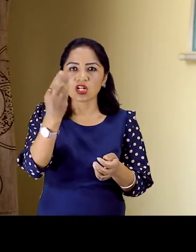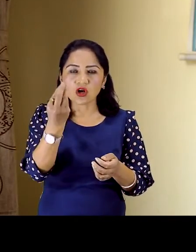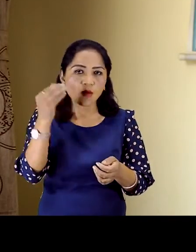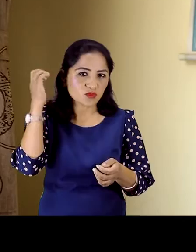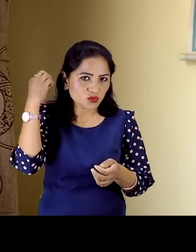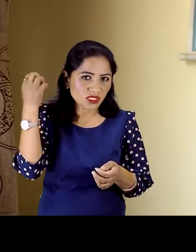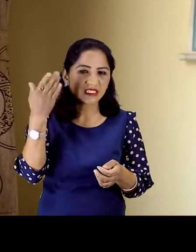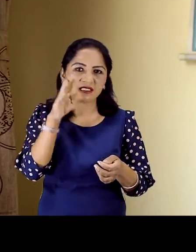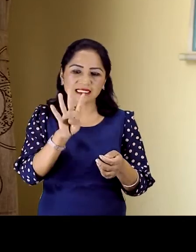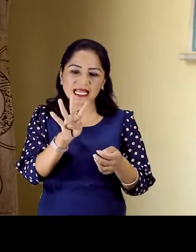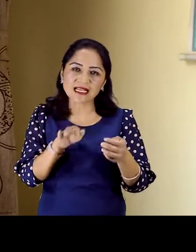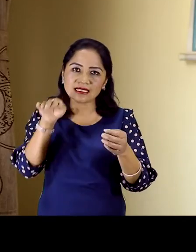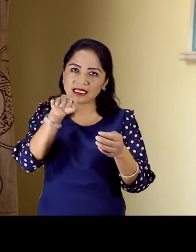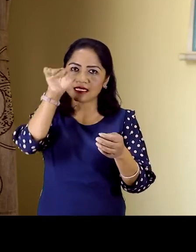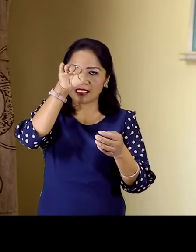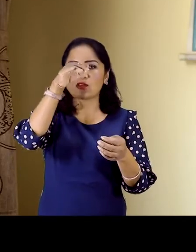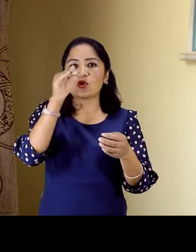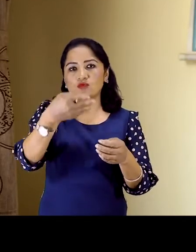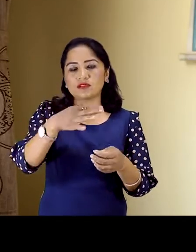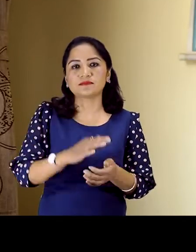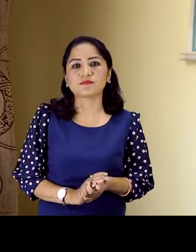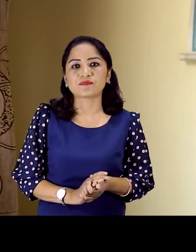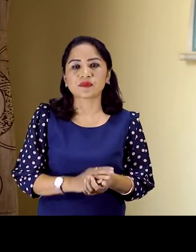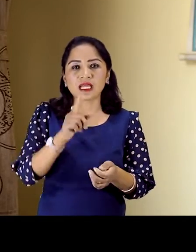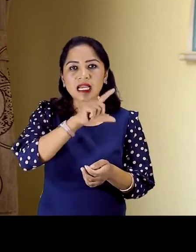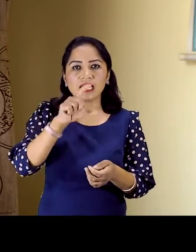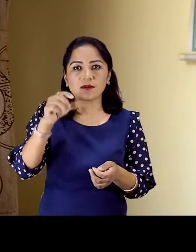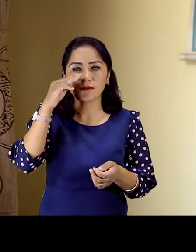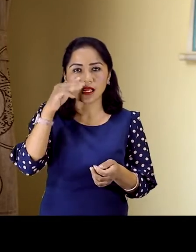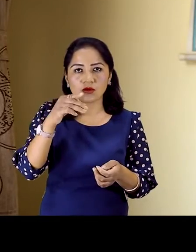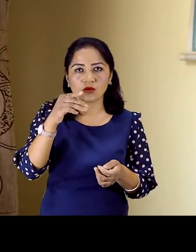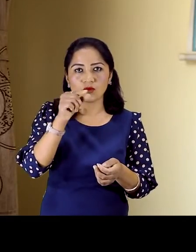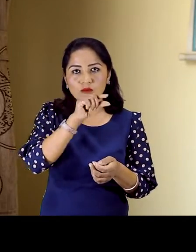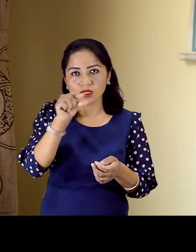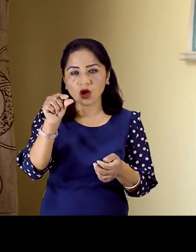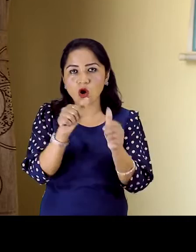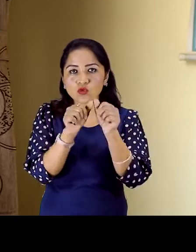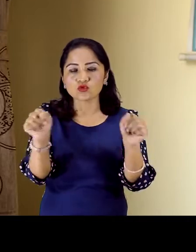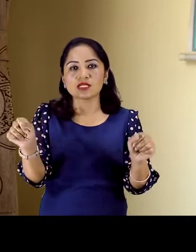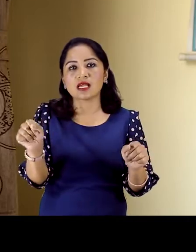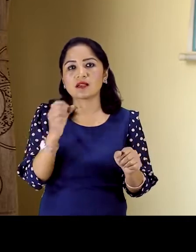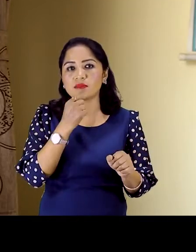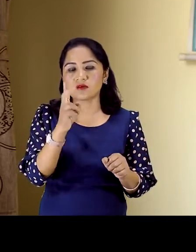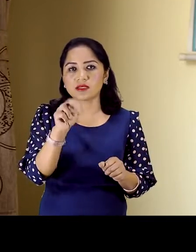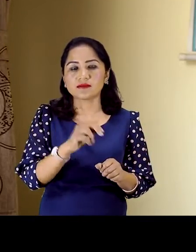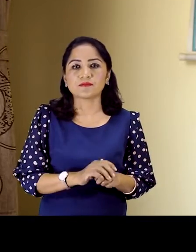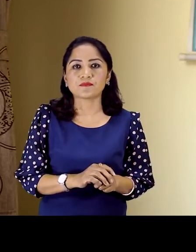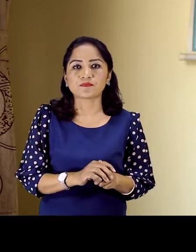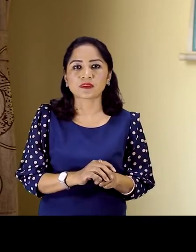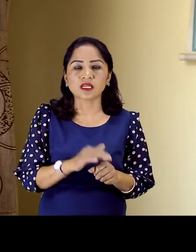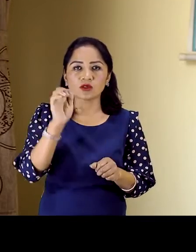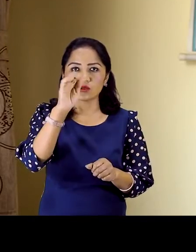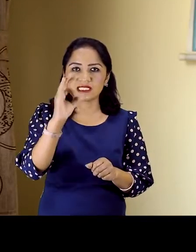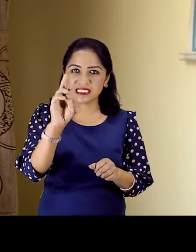मायल, मोजर्य, शि Freedom, Profound नेपल को कंसेप मा बननो बद दखी जे,